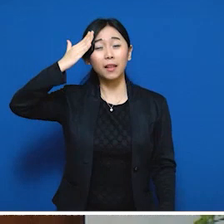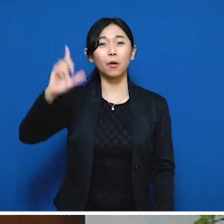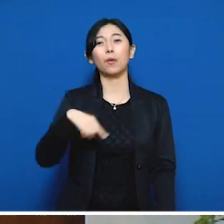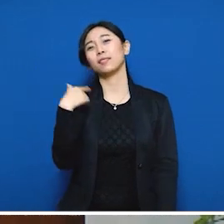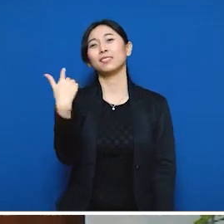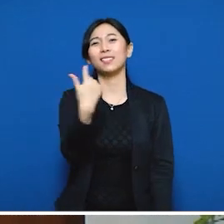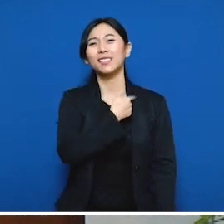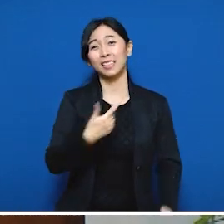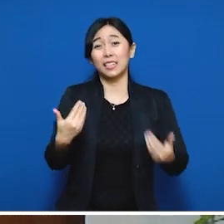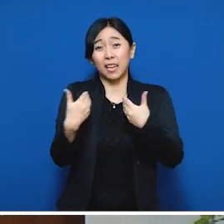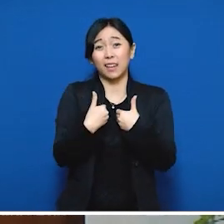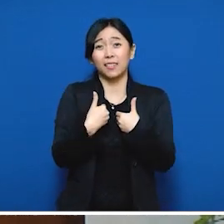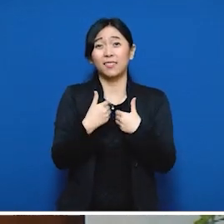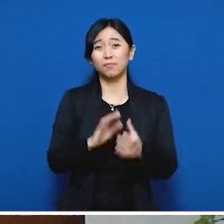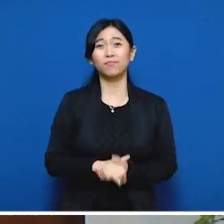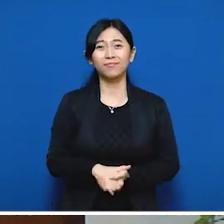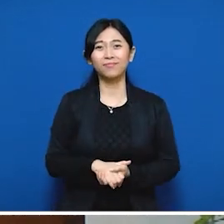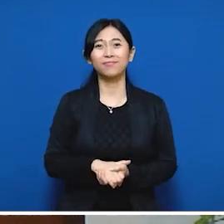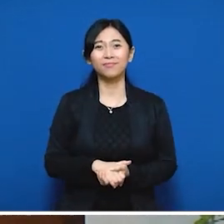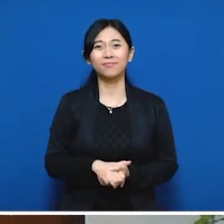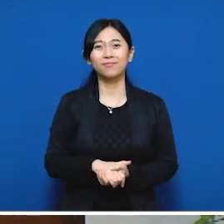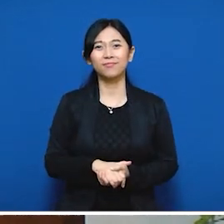kita punyai.